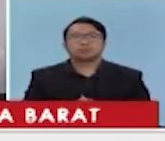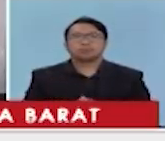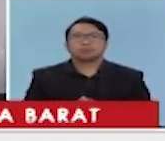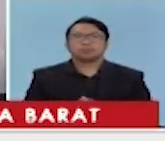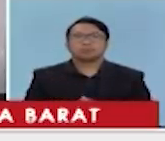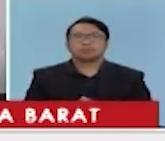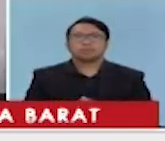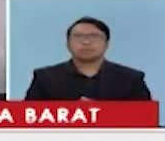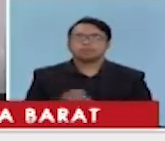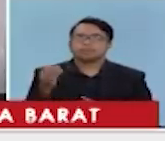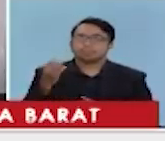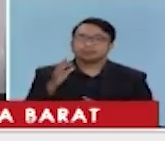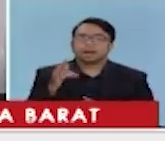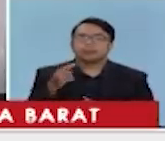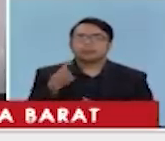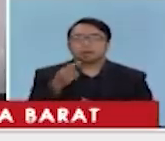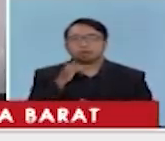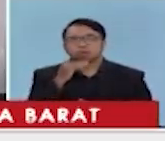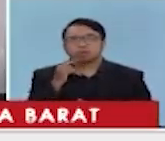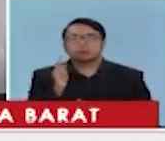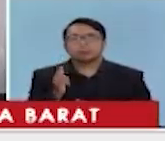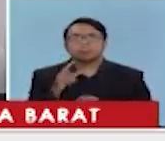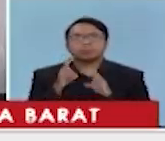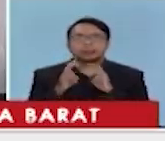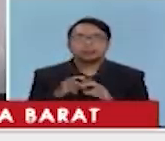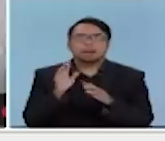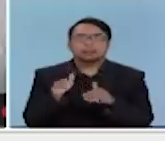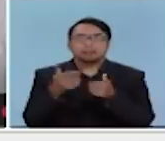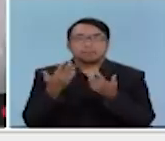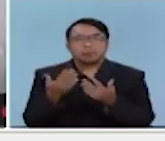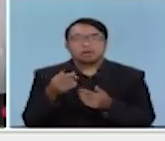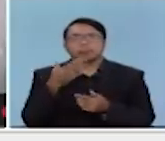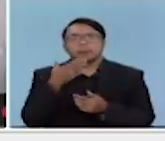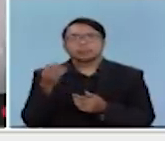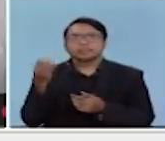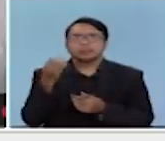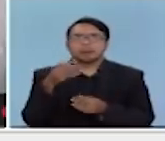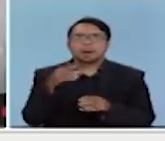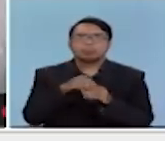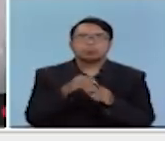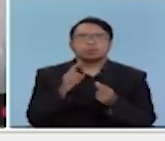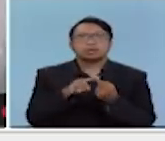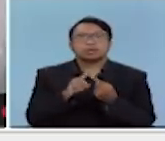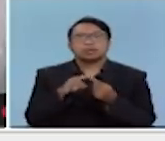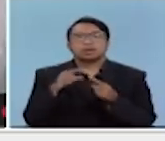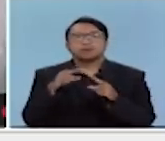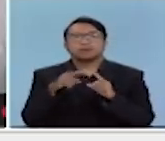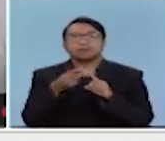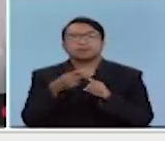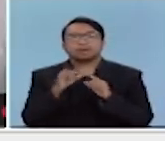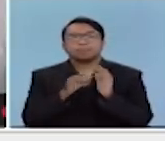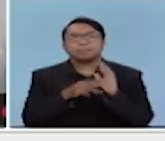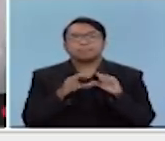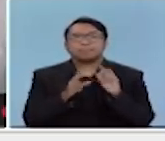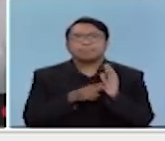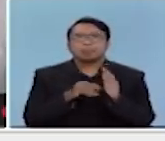terus menunggu bagaimana hasil pemeriksaan kasus ini. Terima kasih Kombes Anom sudah bergabung bersama kami dan sebelumnya juga ada Pak Firman, pengamat sosial